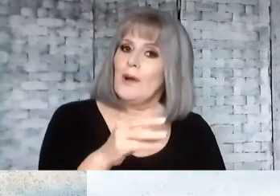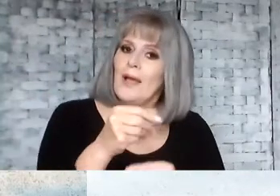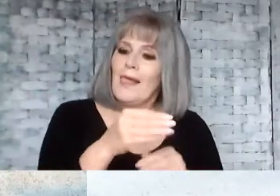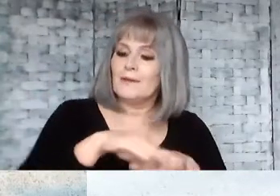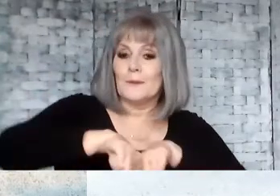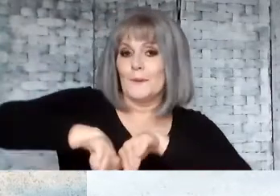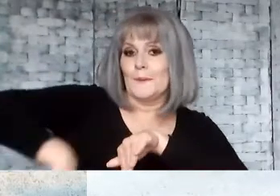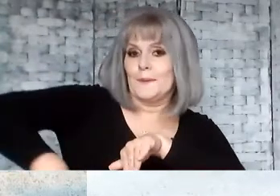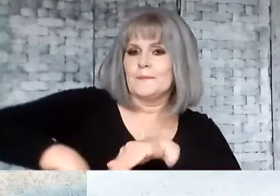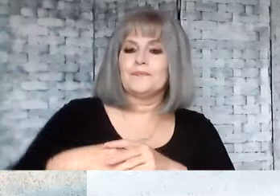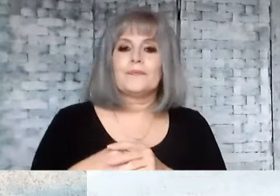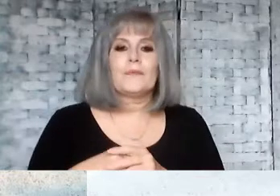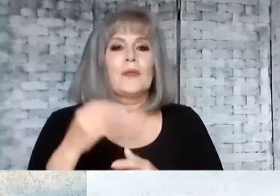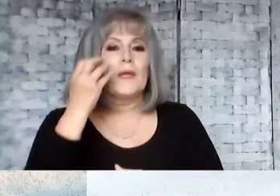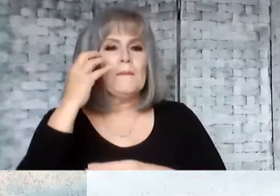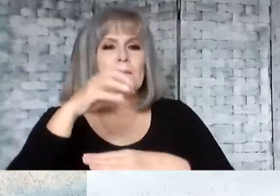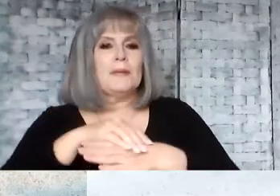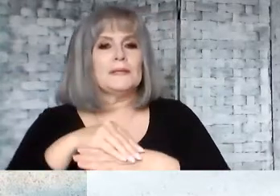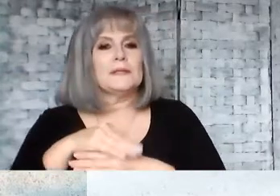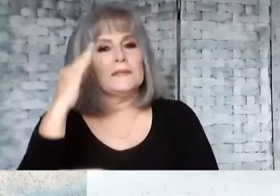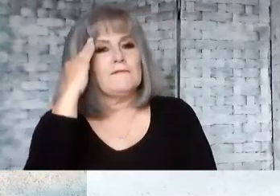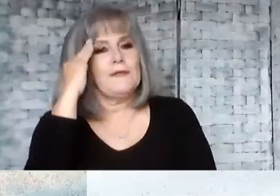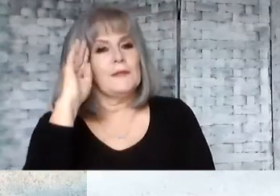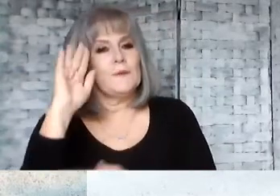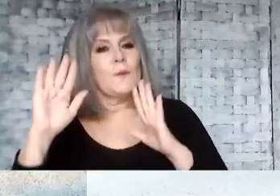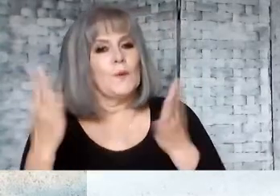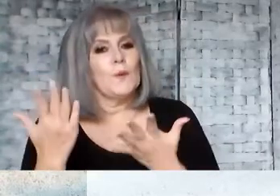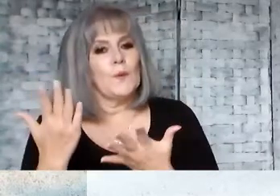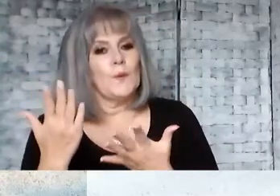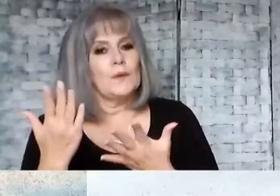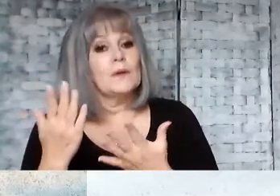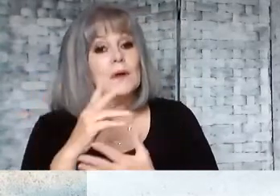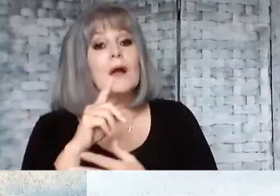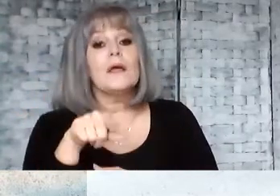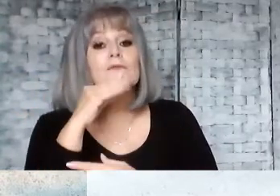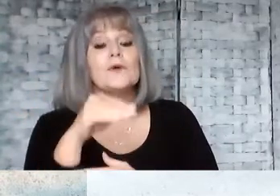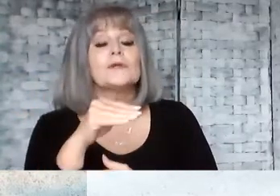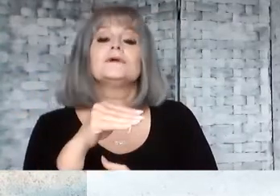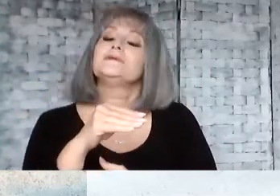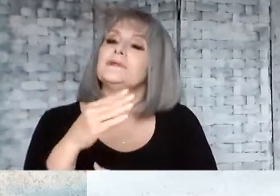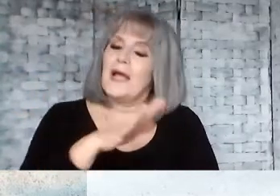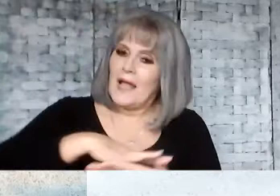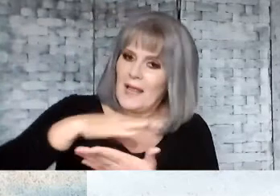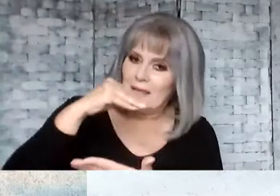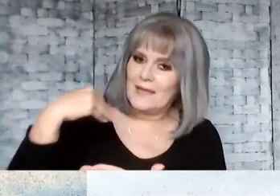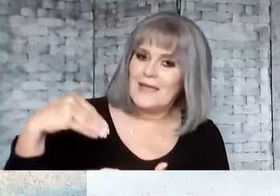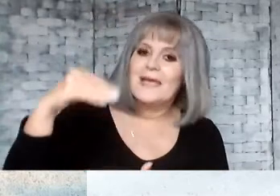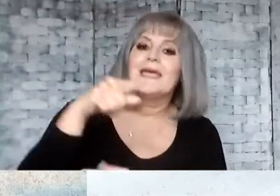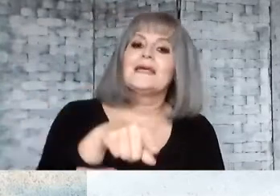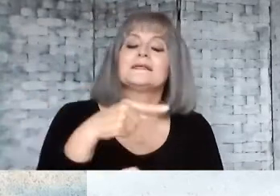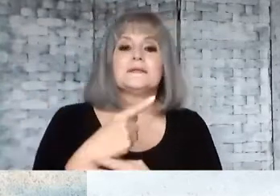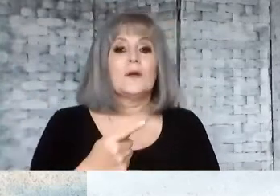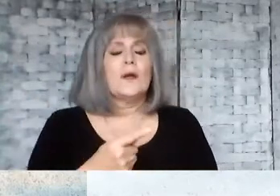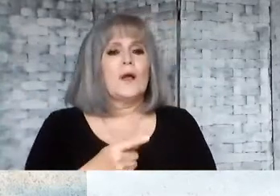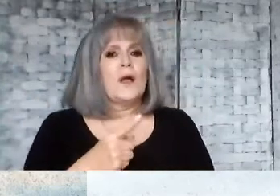hou. Hoe het Petrus geweet van dit wat hulle gedoen het? Deur die Heilige Gees. Wat was